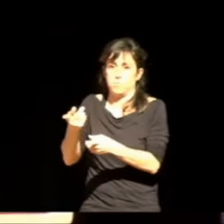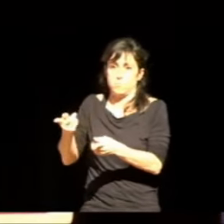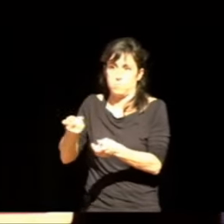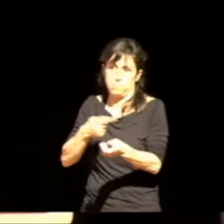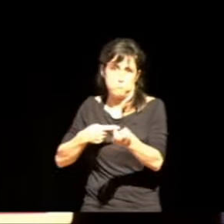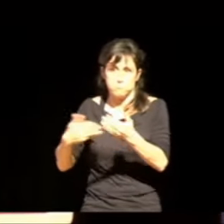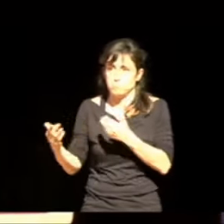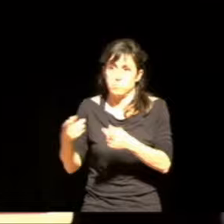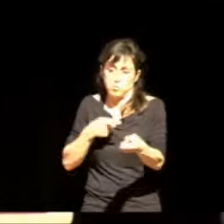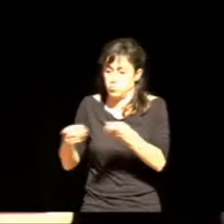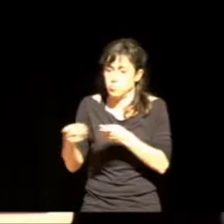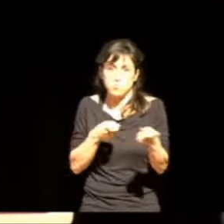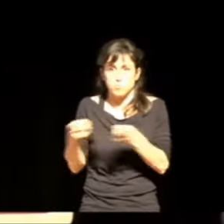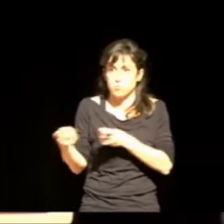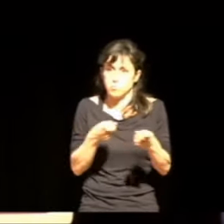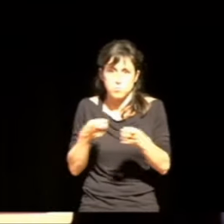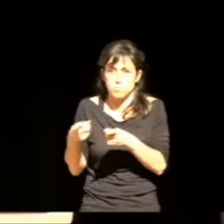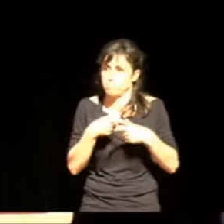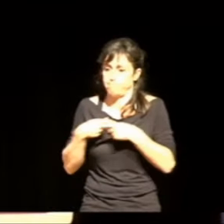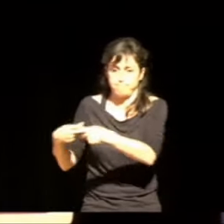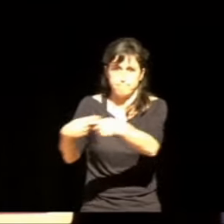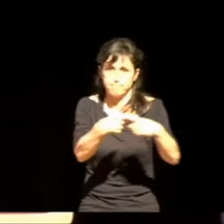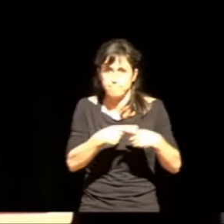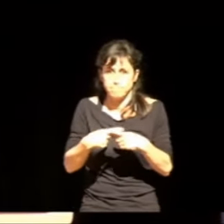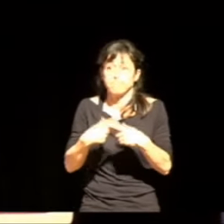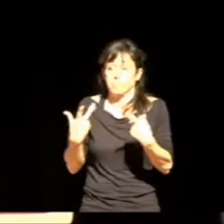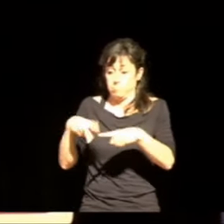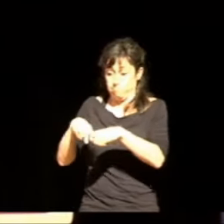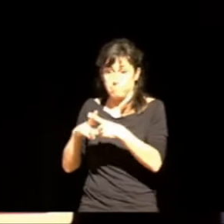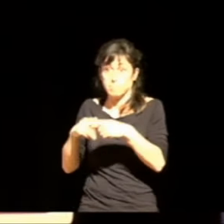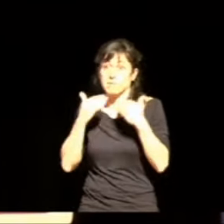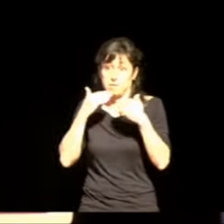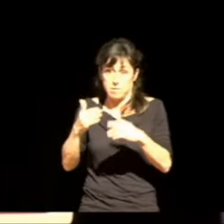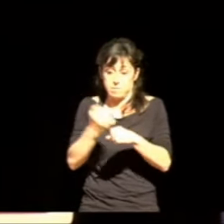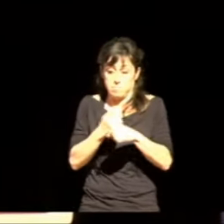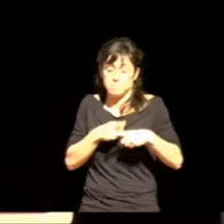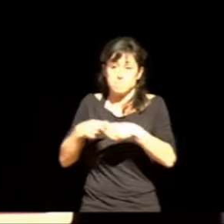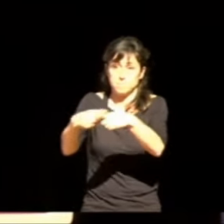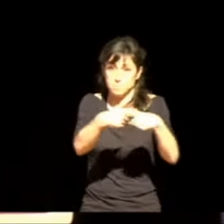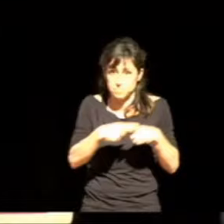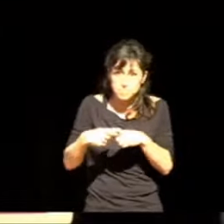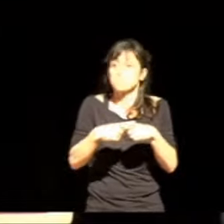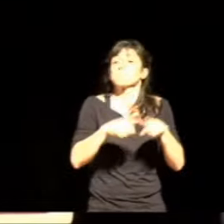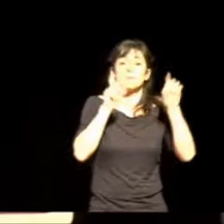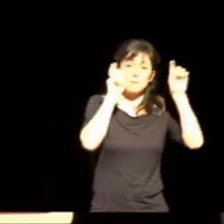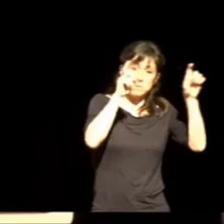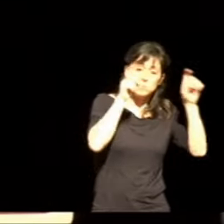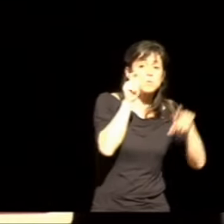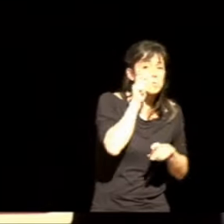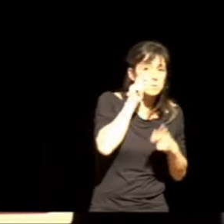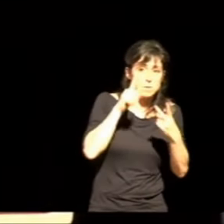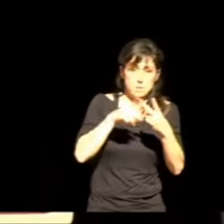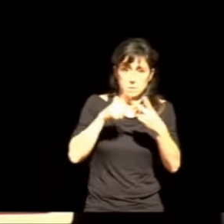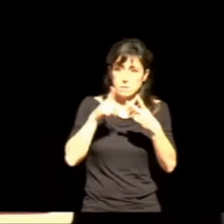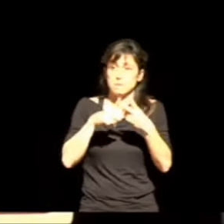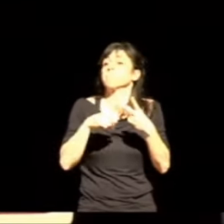ekoizpenean, lan koordinatuari ekin ez, hezkuntza ikuskaritza, berritzeguneak eta ikastetzeak egon dira tartean,